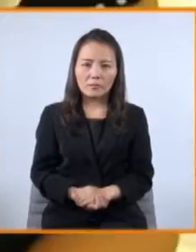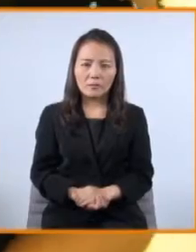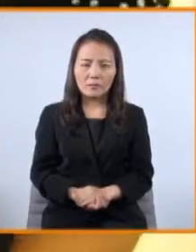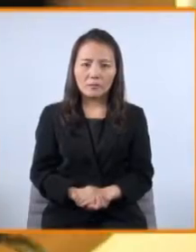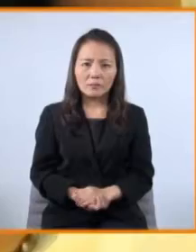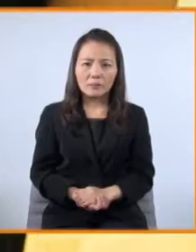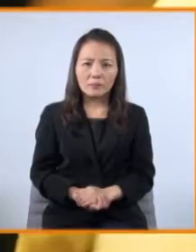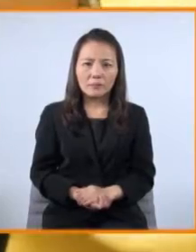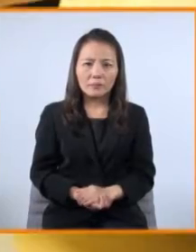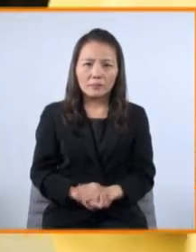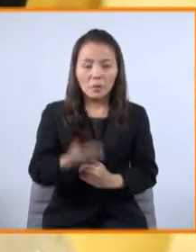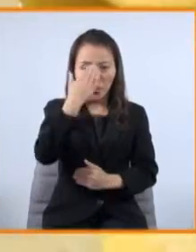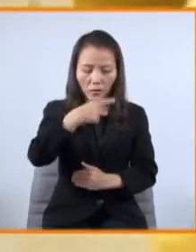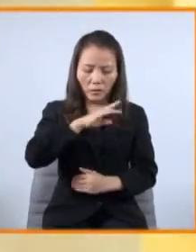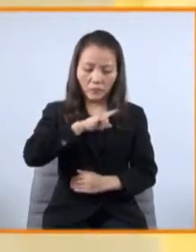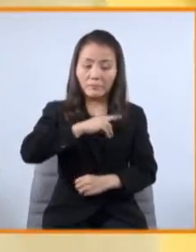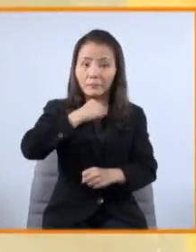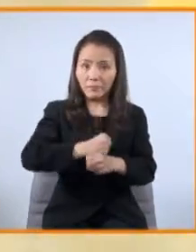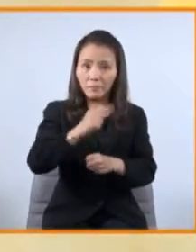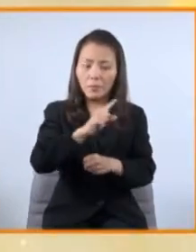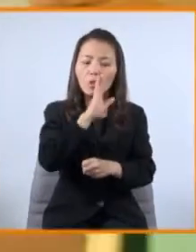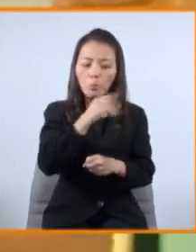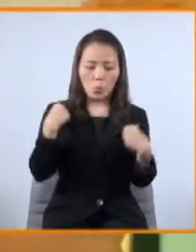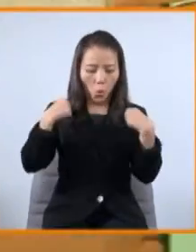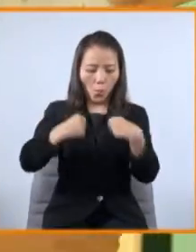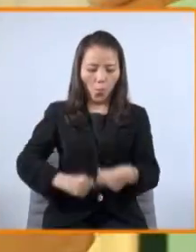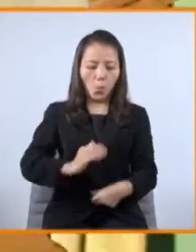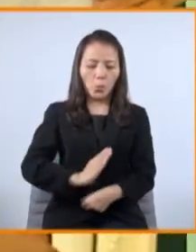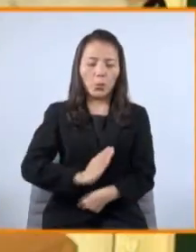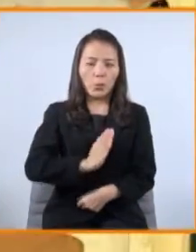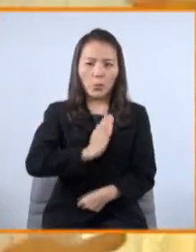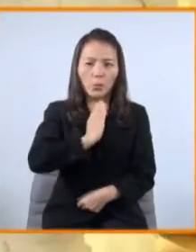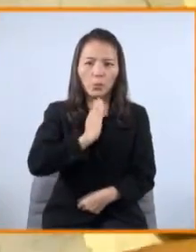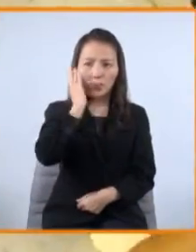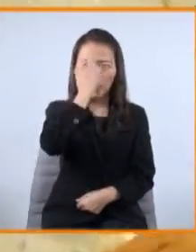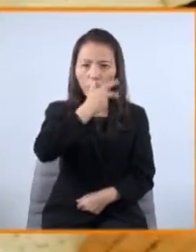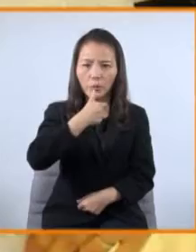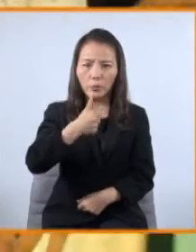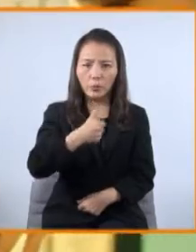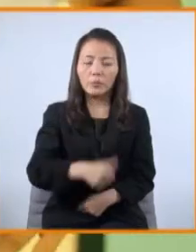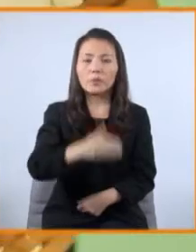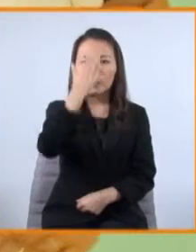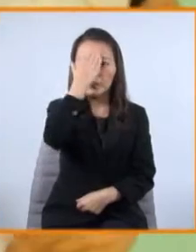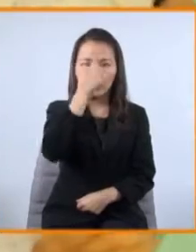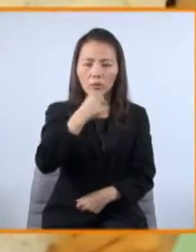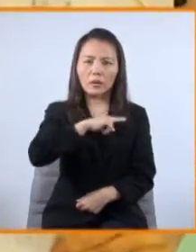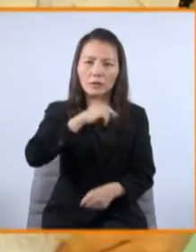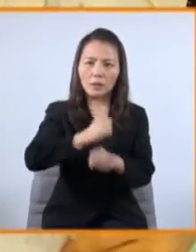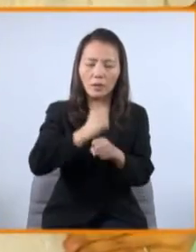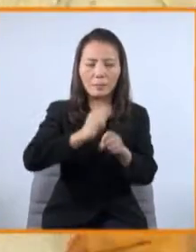มันตอบโจทย์ตรงที่ว่าใส่ขึ้นมาแล้วมันสง่ามันได้ทุกอย่าง